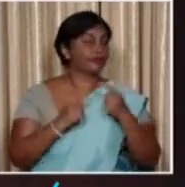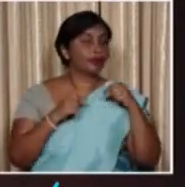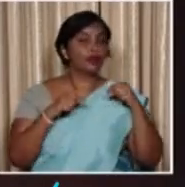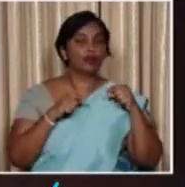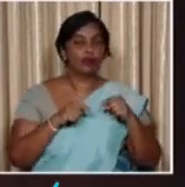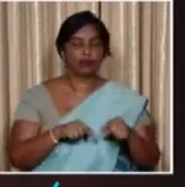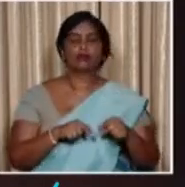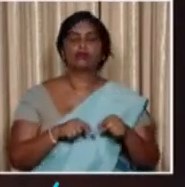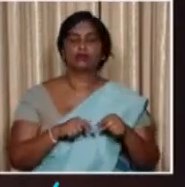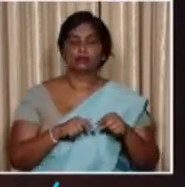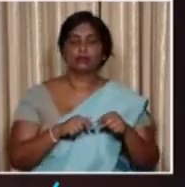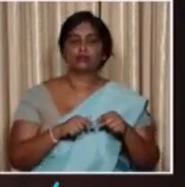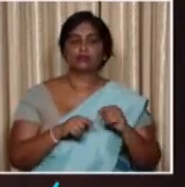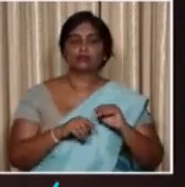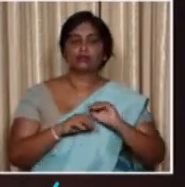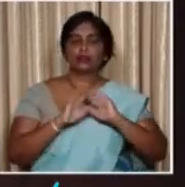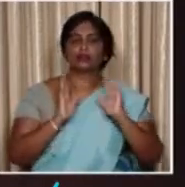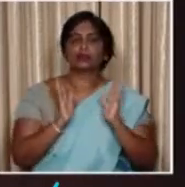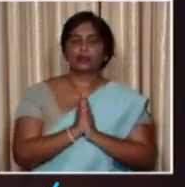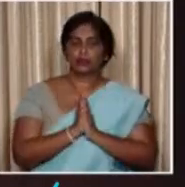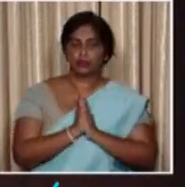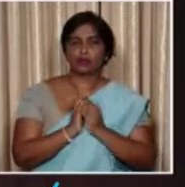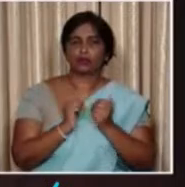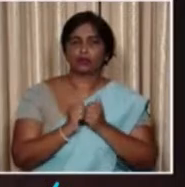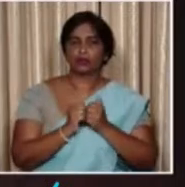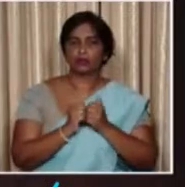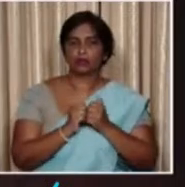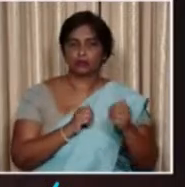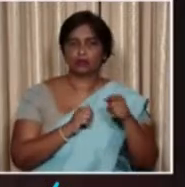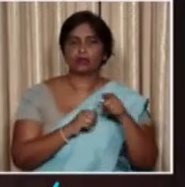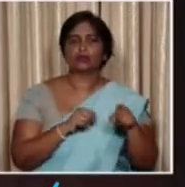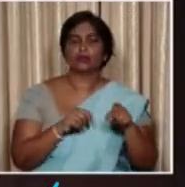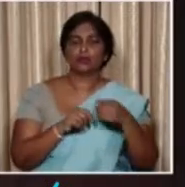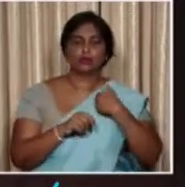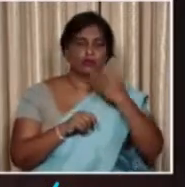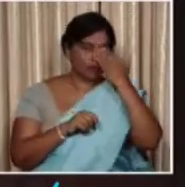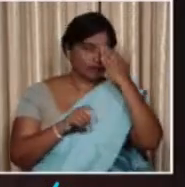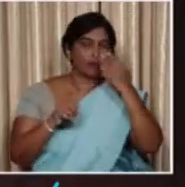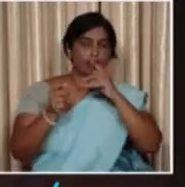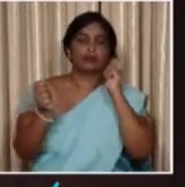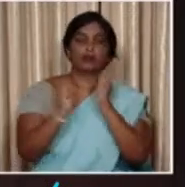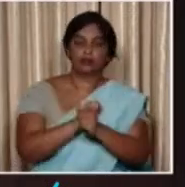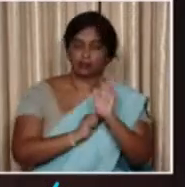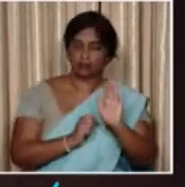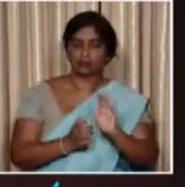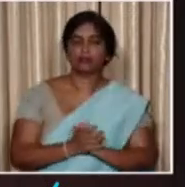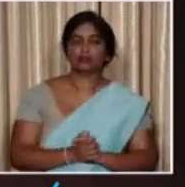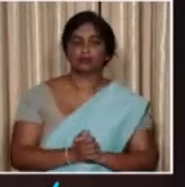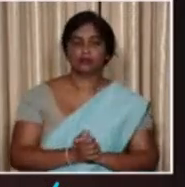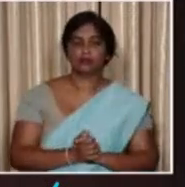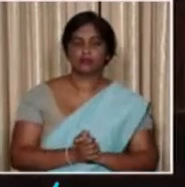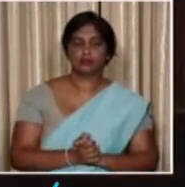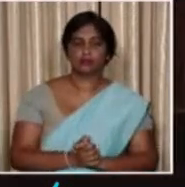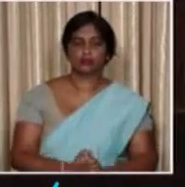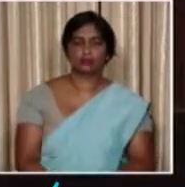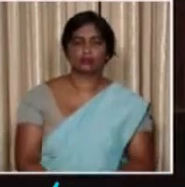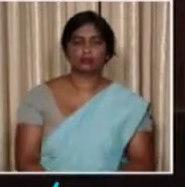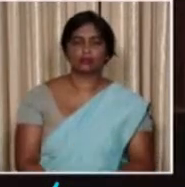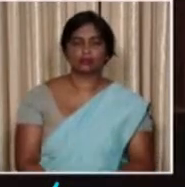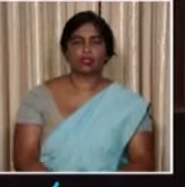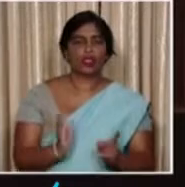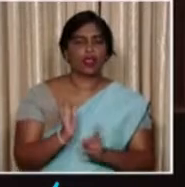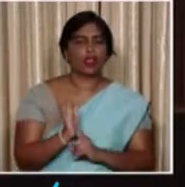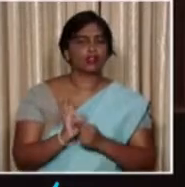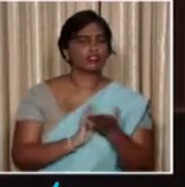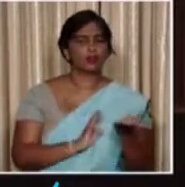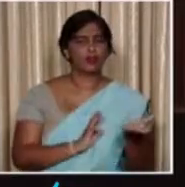මේ හැම සංගමයක්ම වැඩ කරන්නේ. ඉතින් ඒකින්ද ඔබතුමා කරුණා කරලා ඒක වෙනස් කරලා ඉන්නේ. බොහොම ස්තුතියි. එතනින් පස්සේ ඔව් කිරියල්